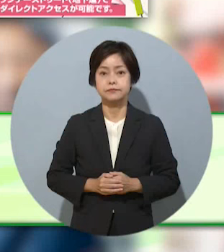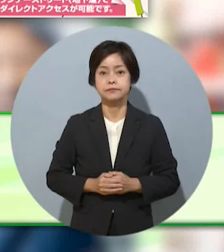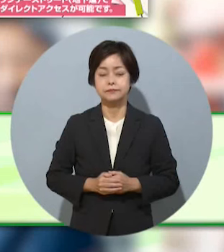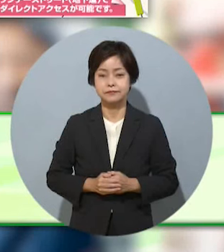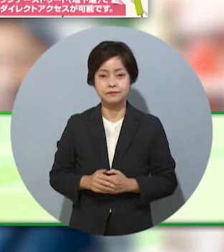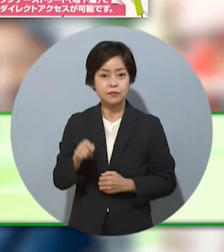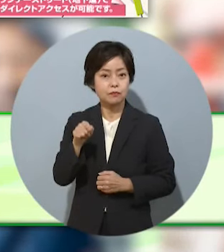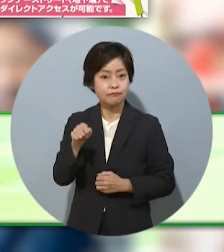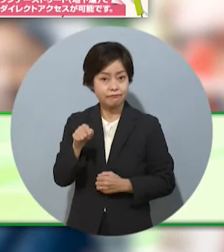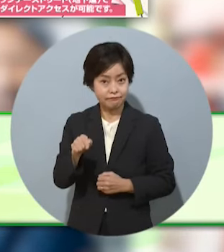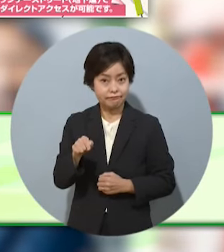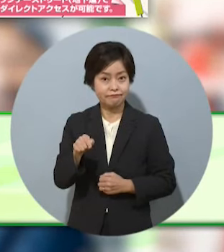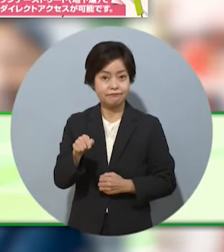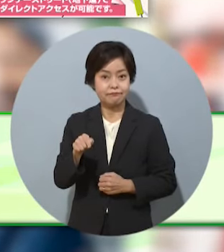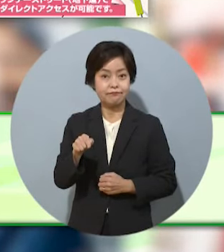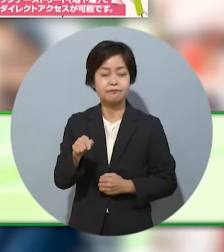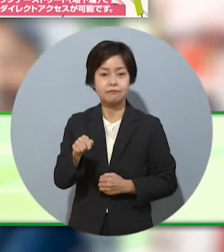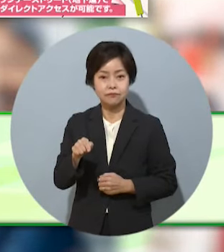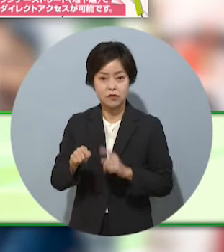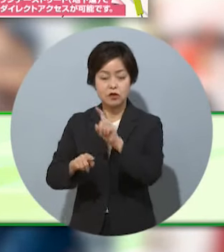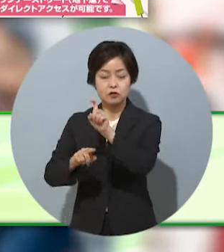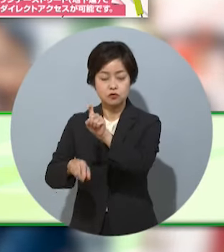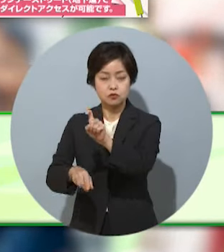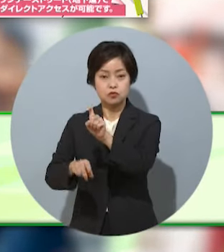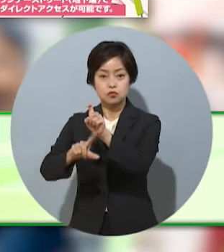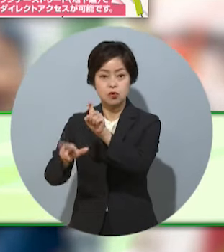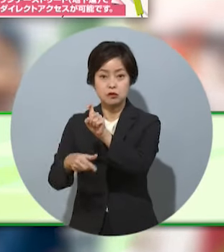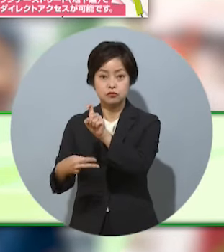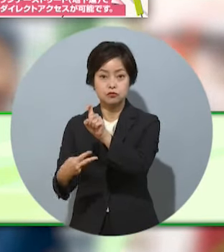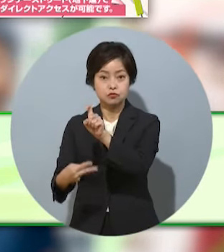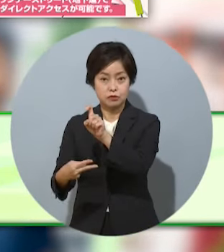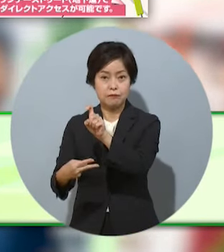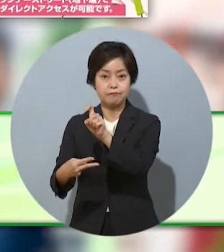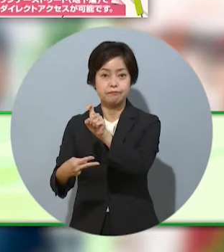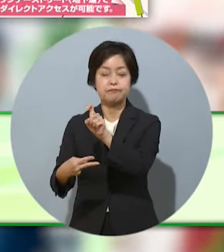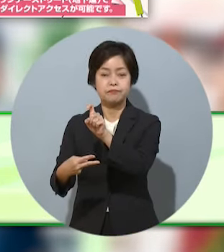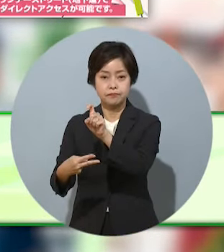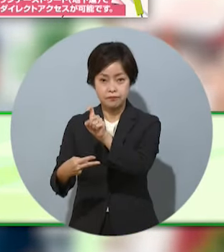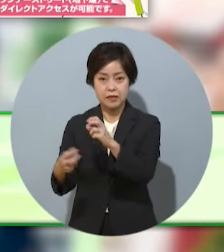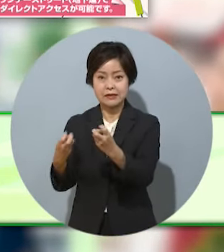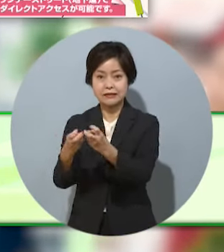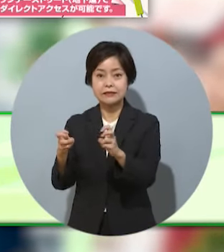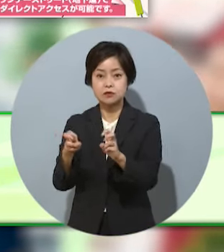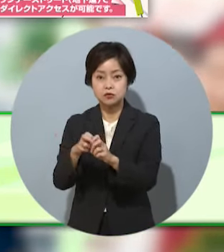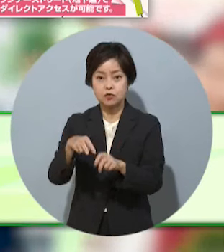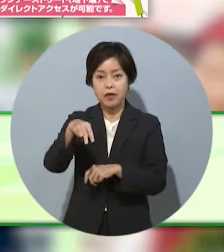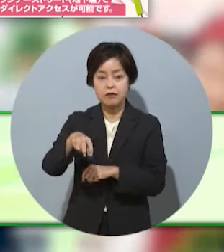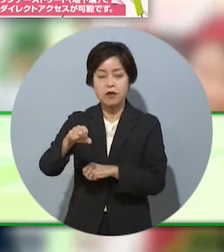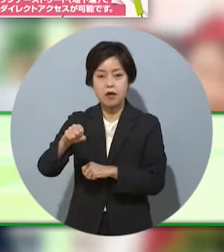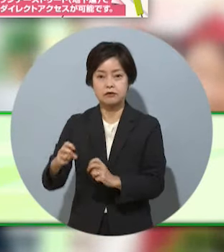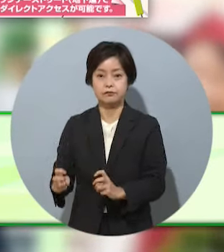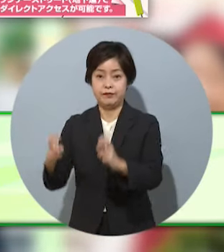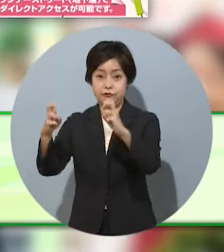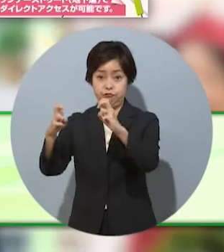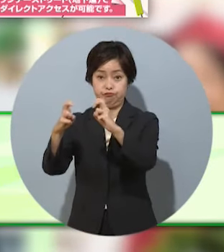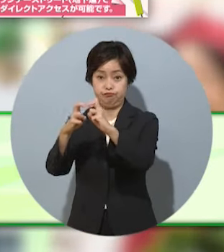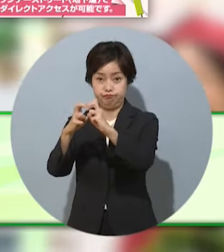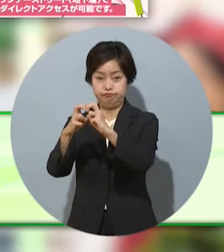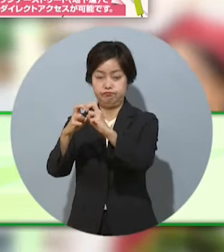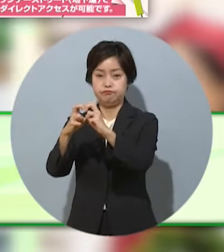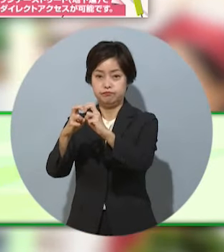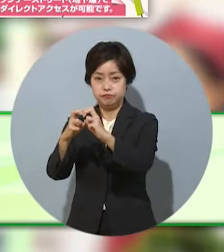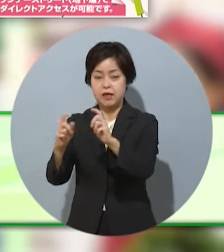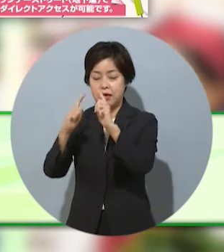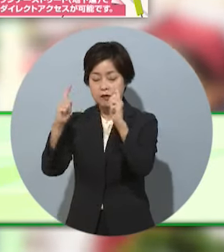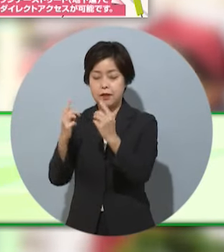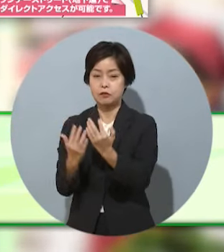新宿会場は来月2日水曜日に新宿 NS ビル地下1階 NS